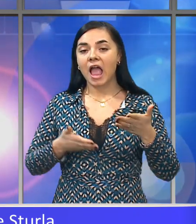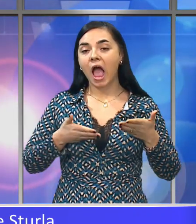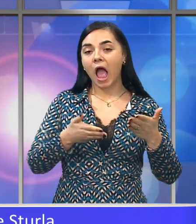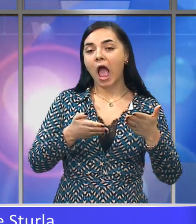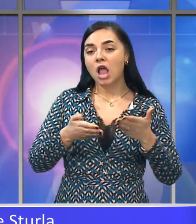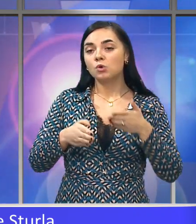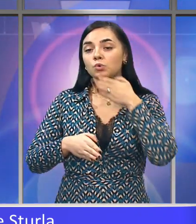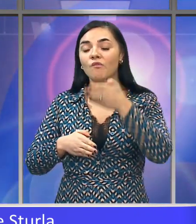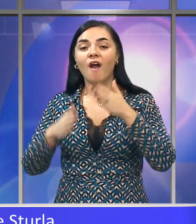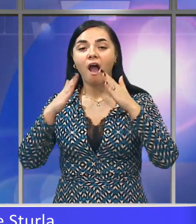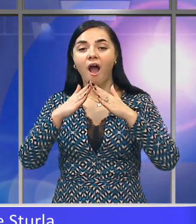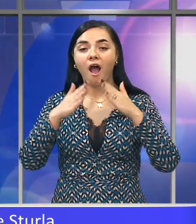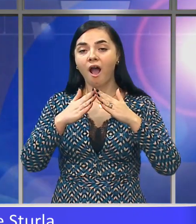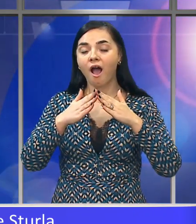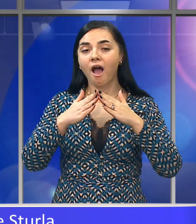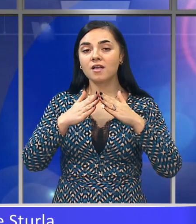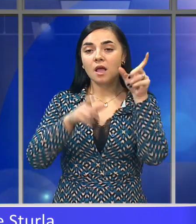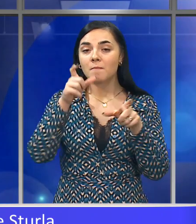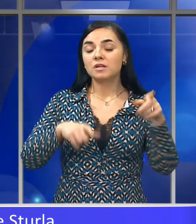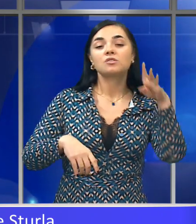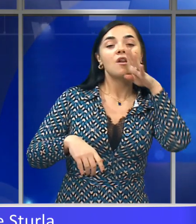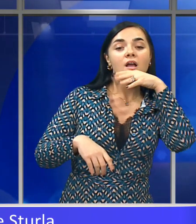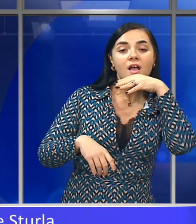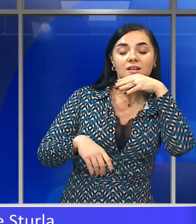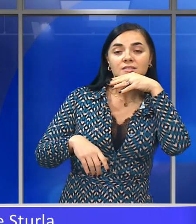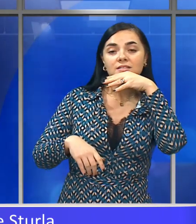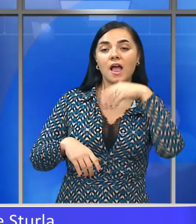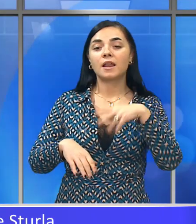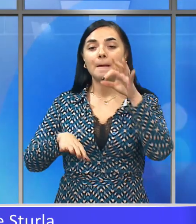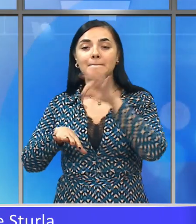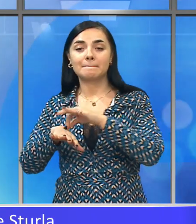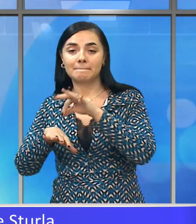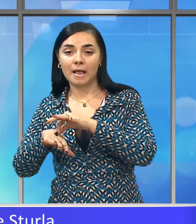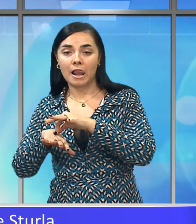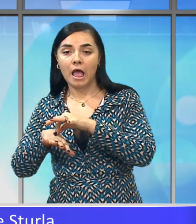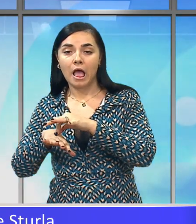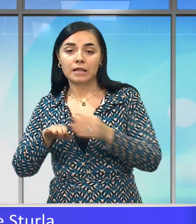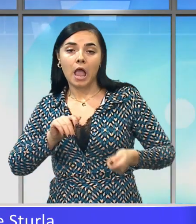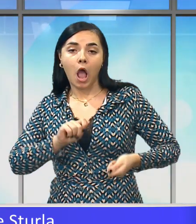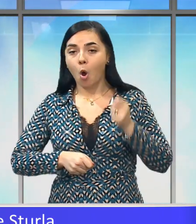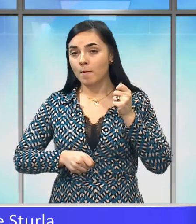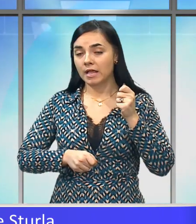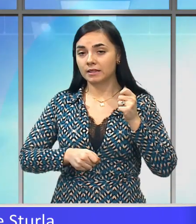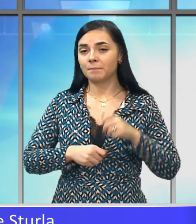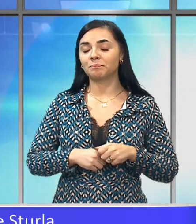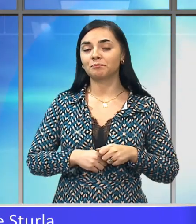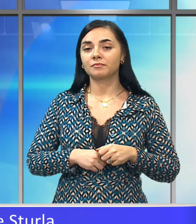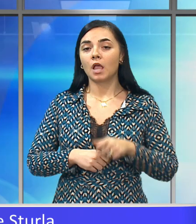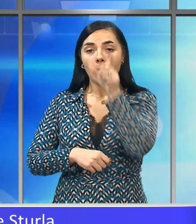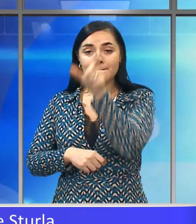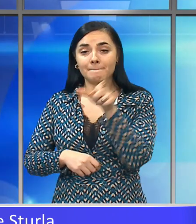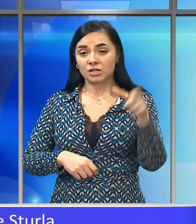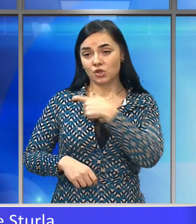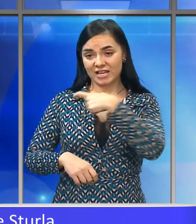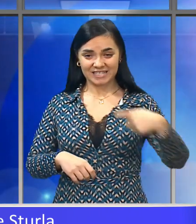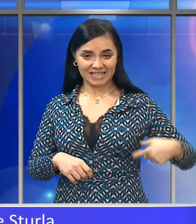domiciliare per le persone anziane e per i malati cronici i sindaci delle